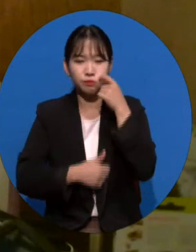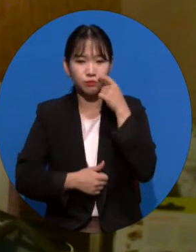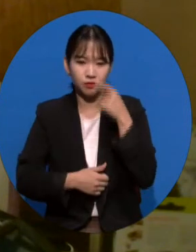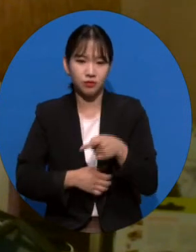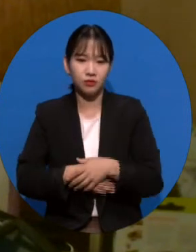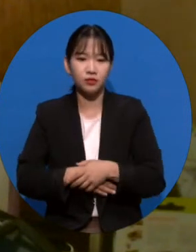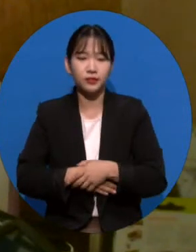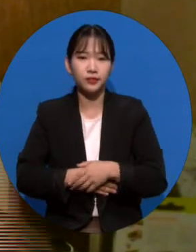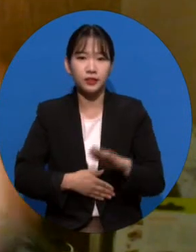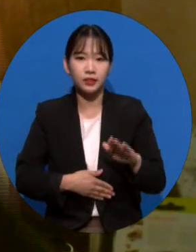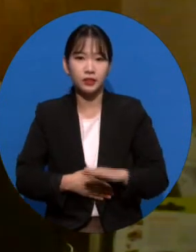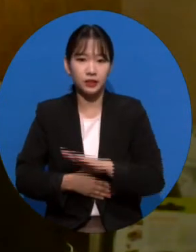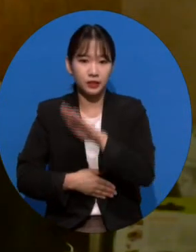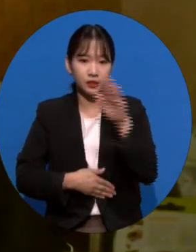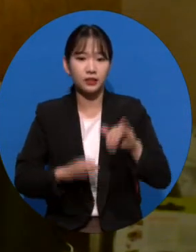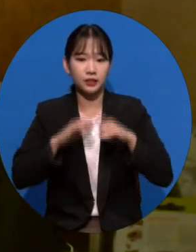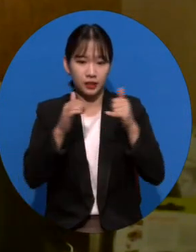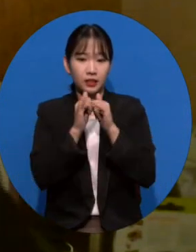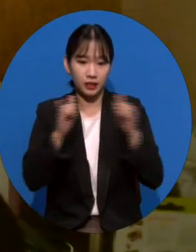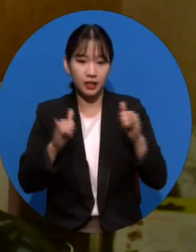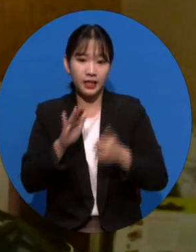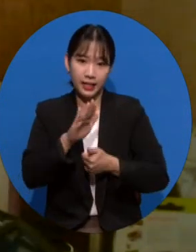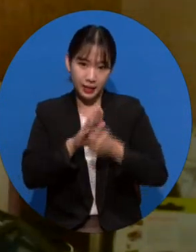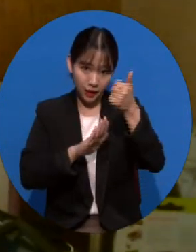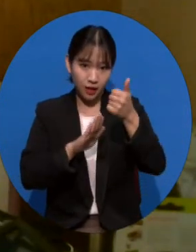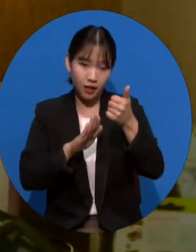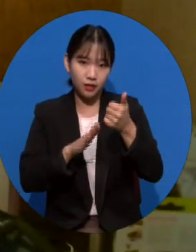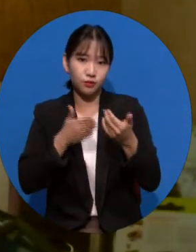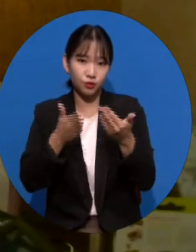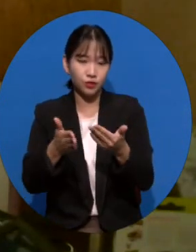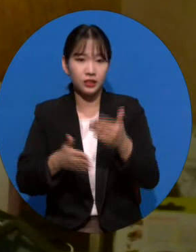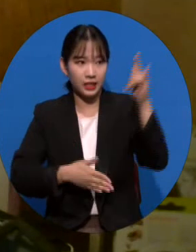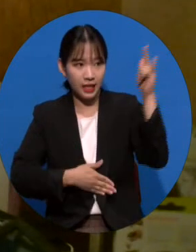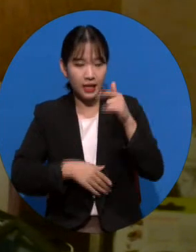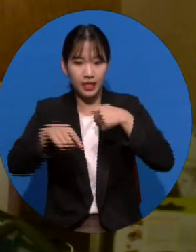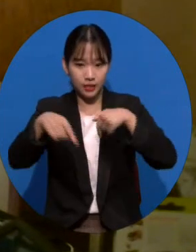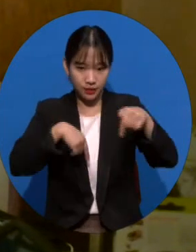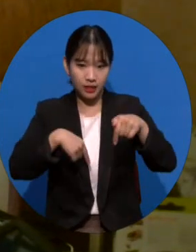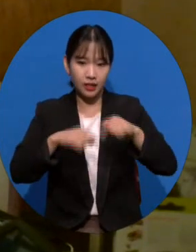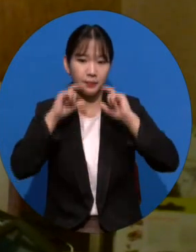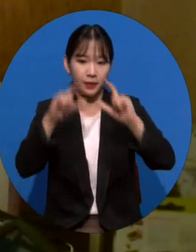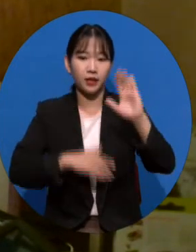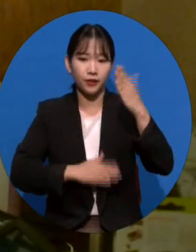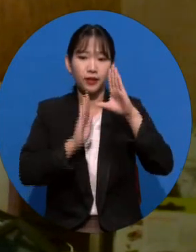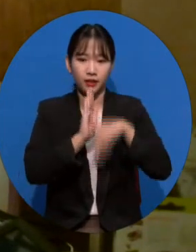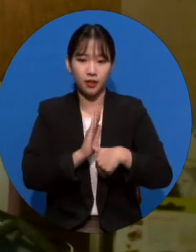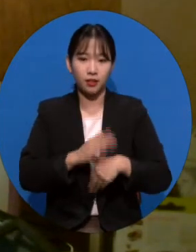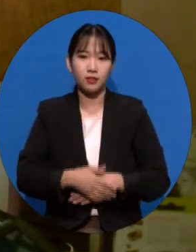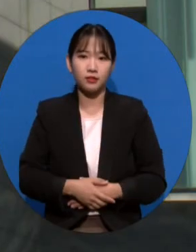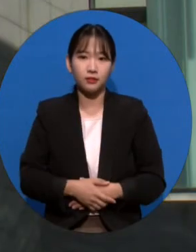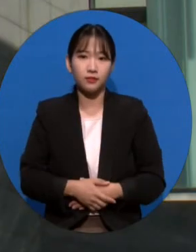at all. The time has come to declare a sunshine policy for the entire